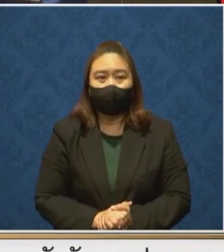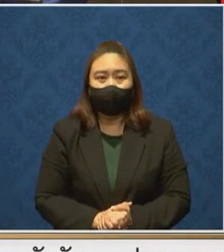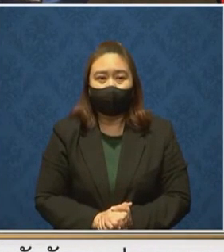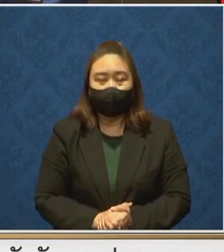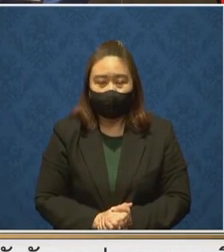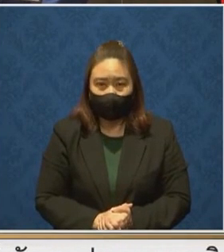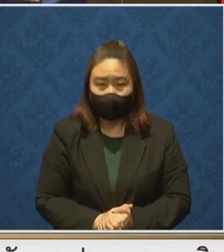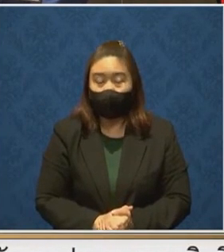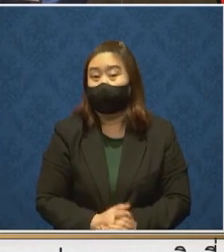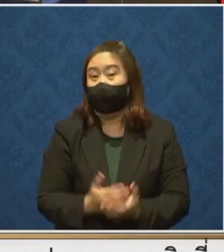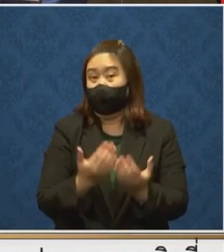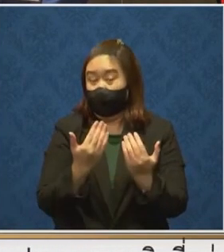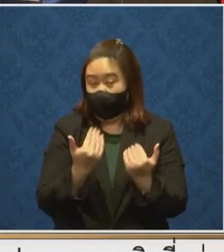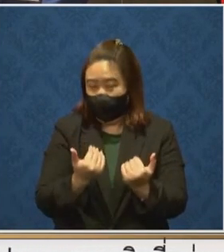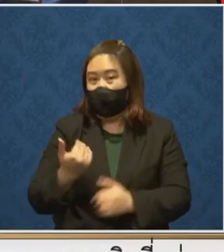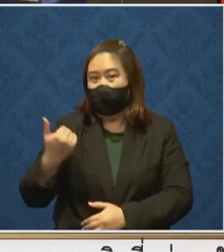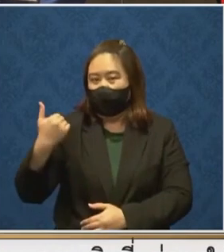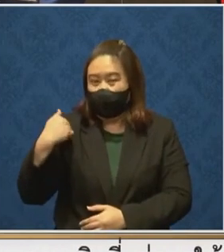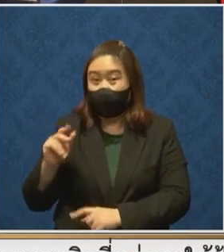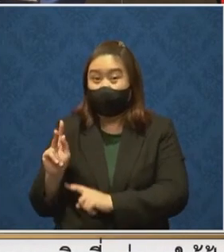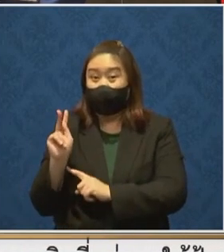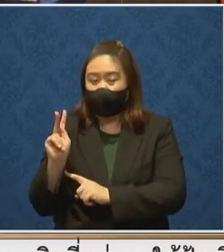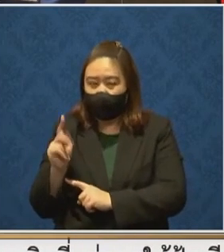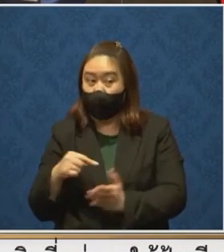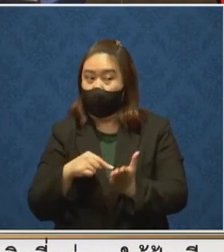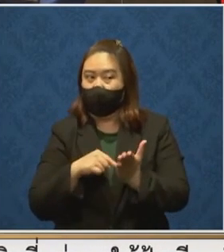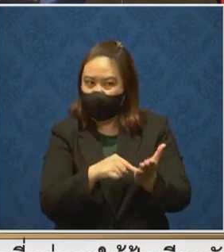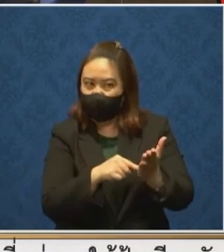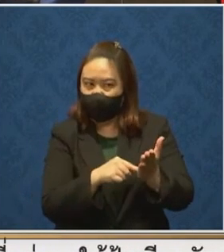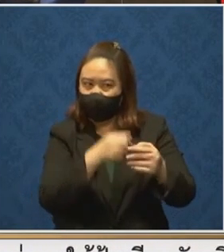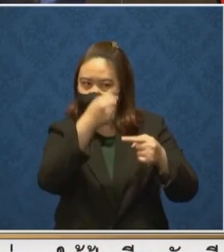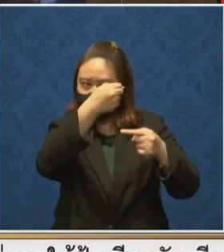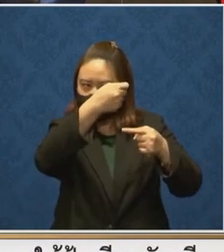ข้อเรีกร้องที่เหลือค่ยมขอเรีกรอกหลประการที่